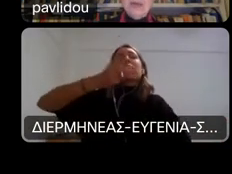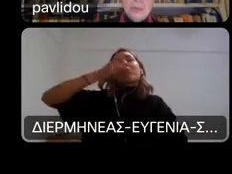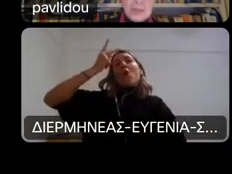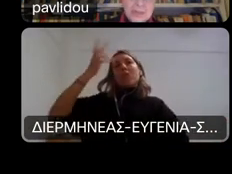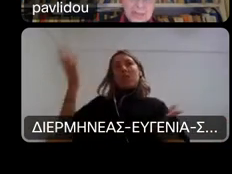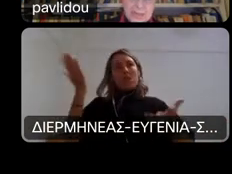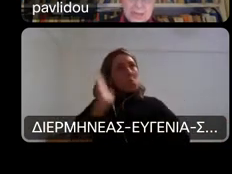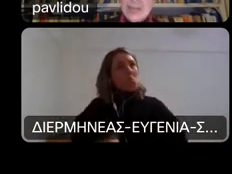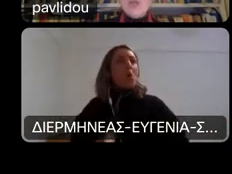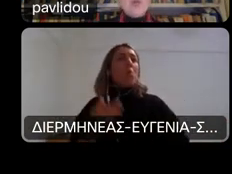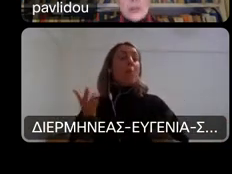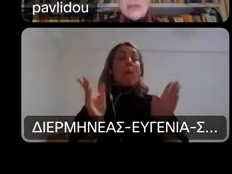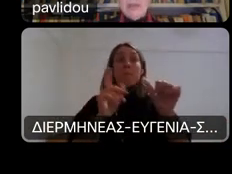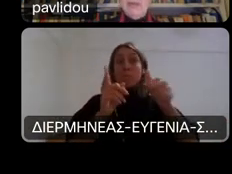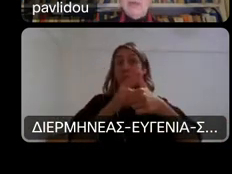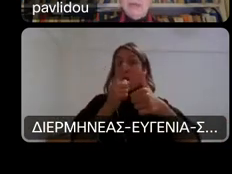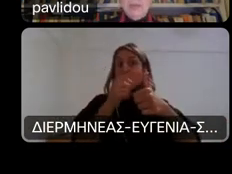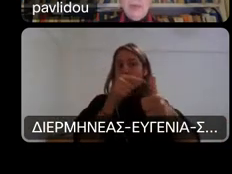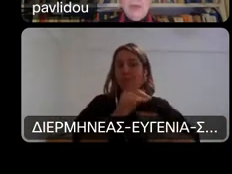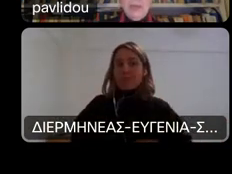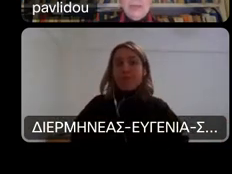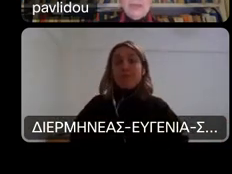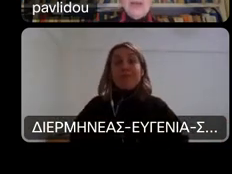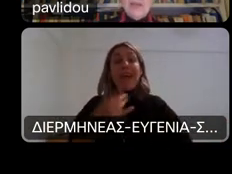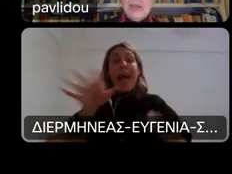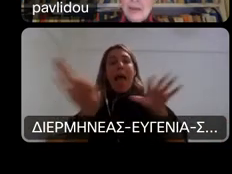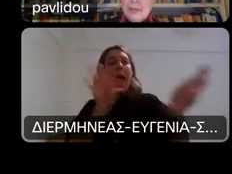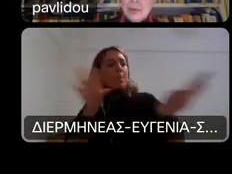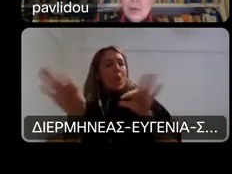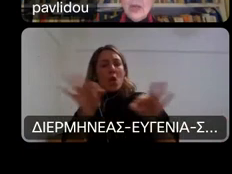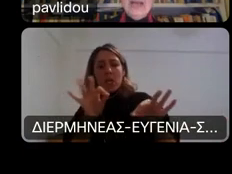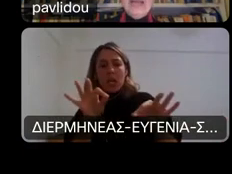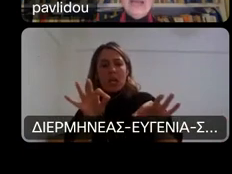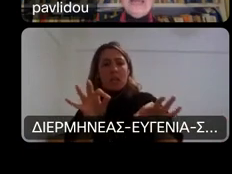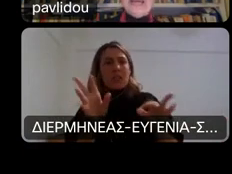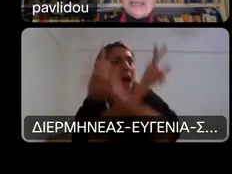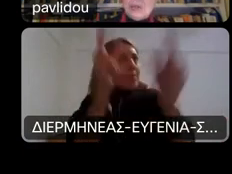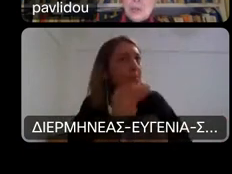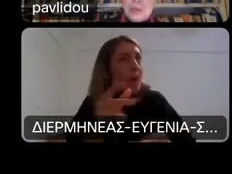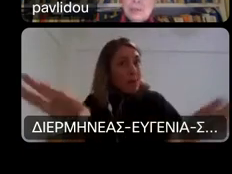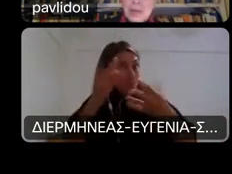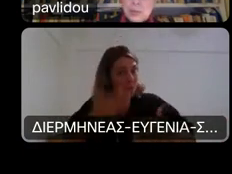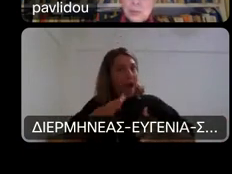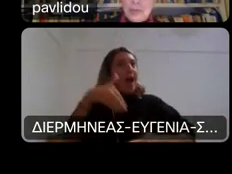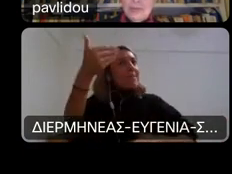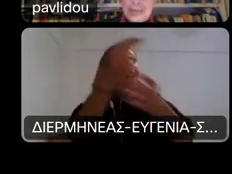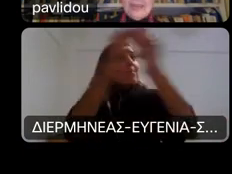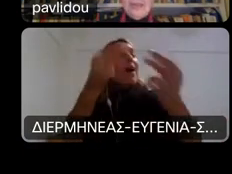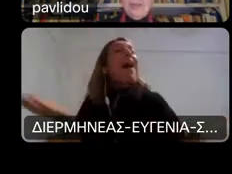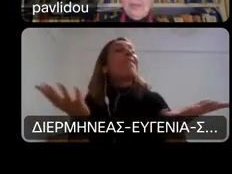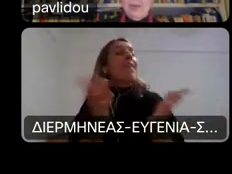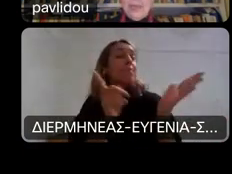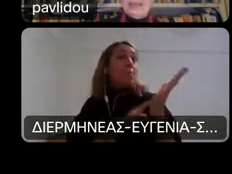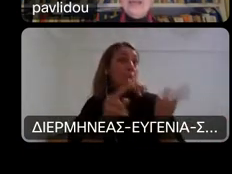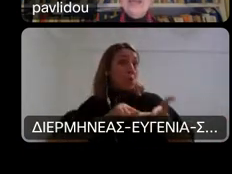πρώτον να έχουμε συνέστηση του τι συνεπάγονται οι επιλογές μας. Δεύτερον, να τις δοκιμάζουμε αυτές